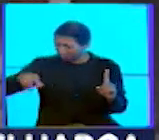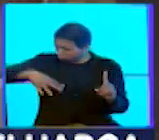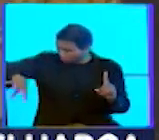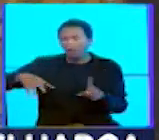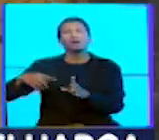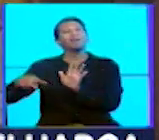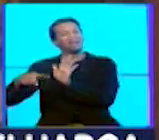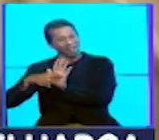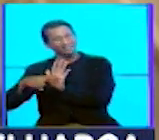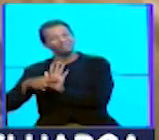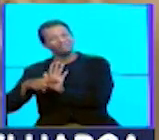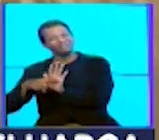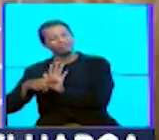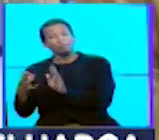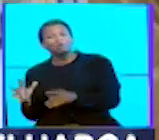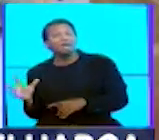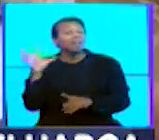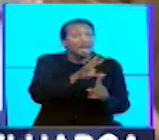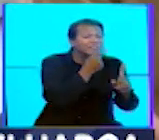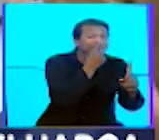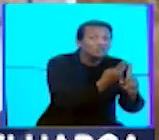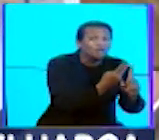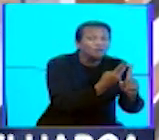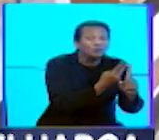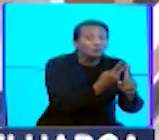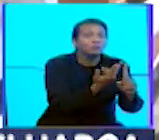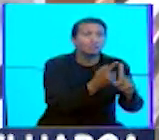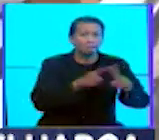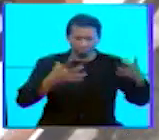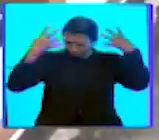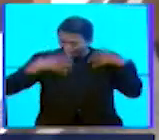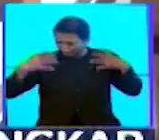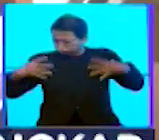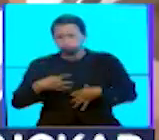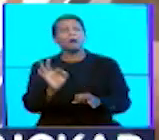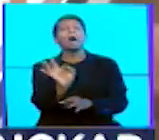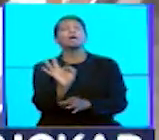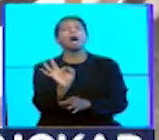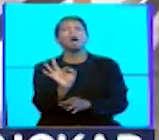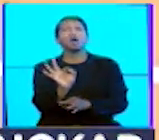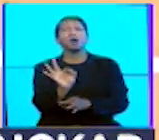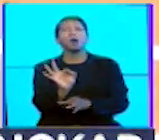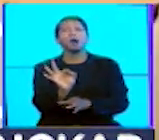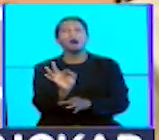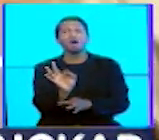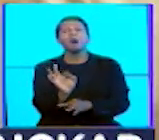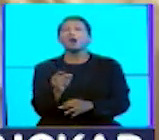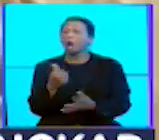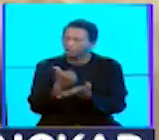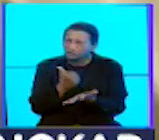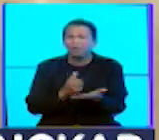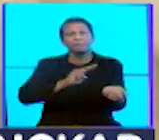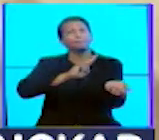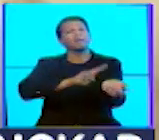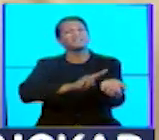baju APD. Padahal pasien COVID-19 seharusnya tidak boleh ditunggu karena rentan menyebarkan